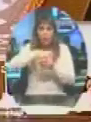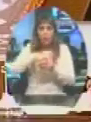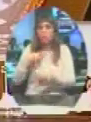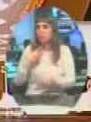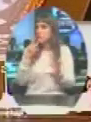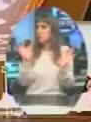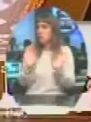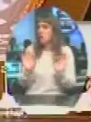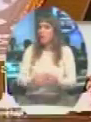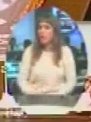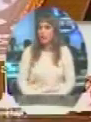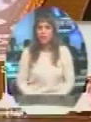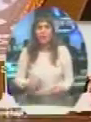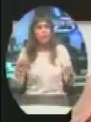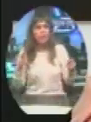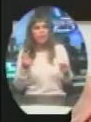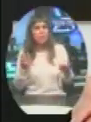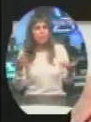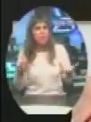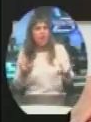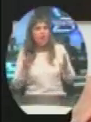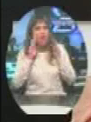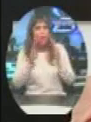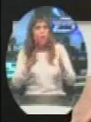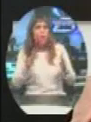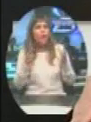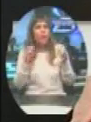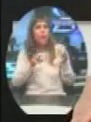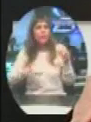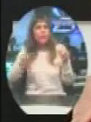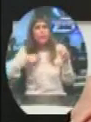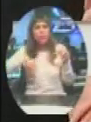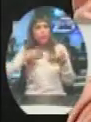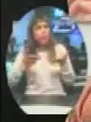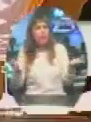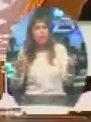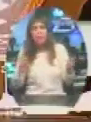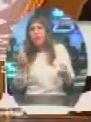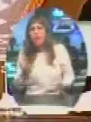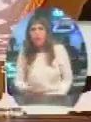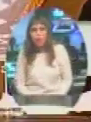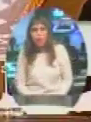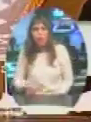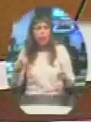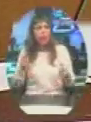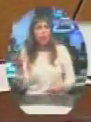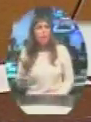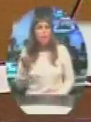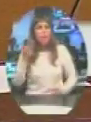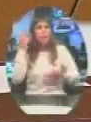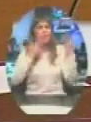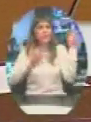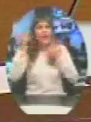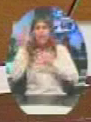אותה. מאיפה חוסר האמון הכל כך גדול של הציבור בנו? מאיפה כל המסכי השן שעולים